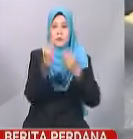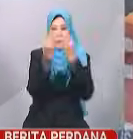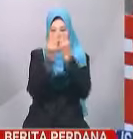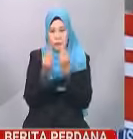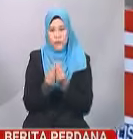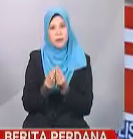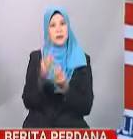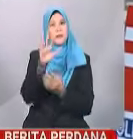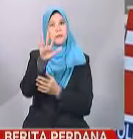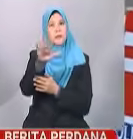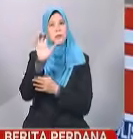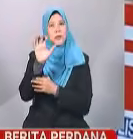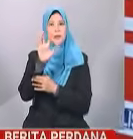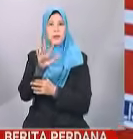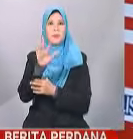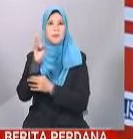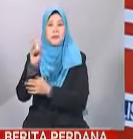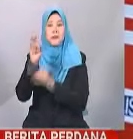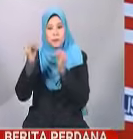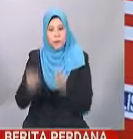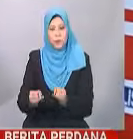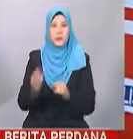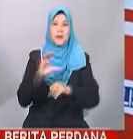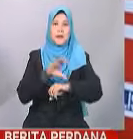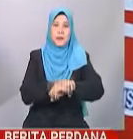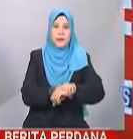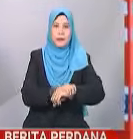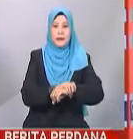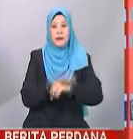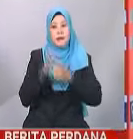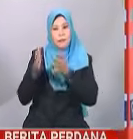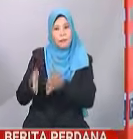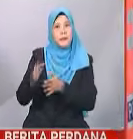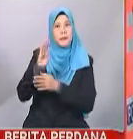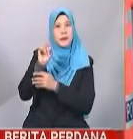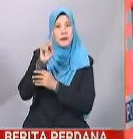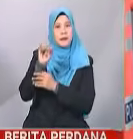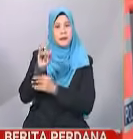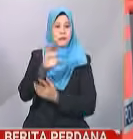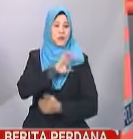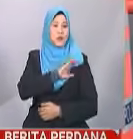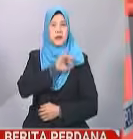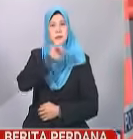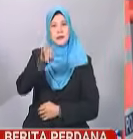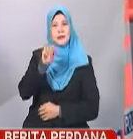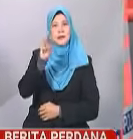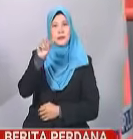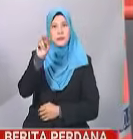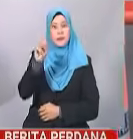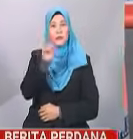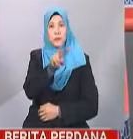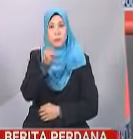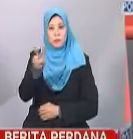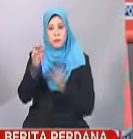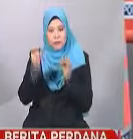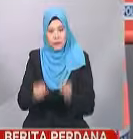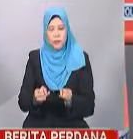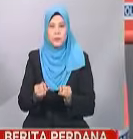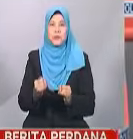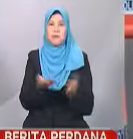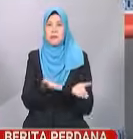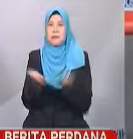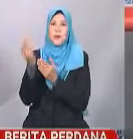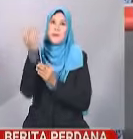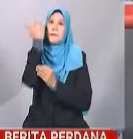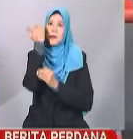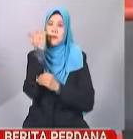itu, 556 individu direman manakala bakinya dijamin oleh polis. 22 individu juga didakwa di